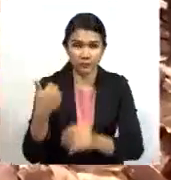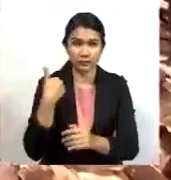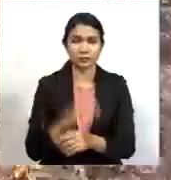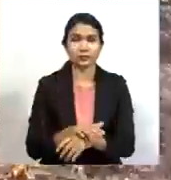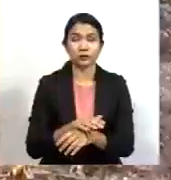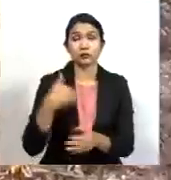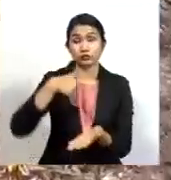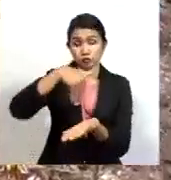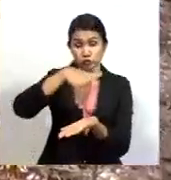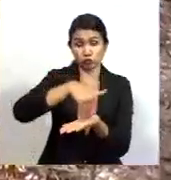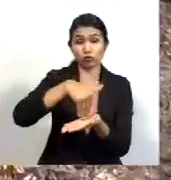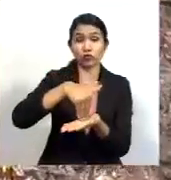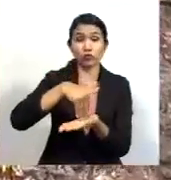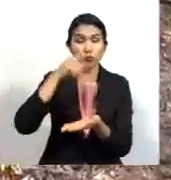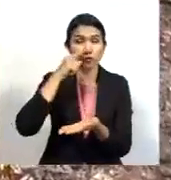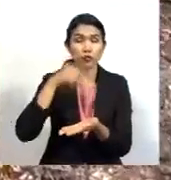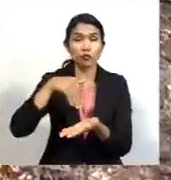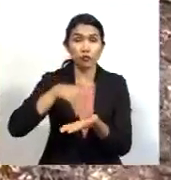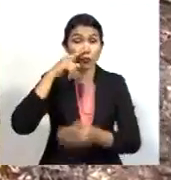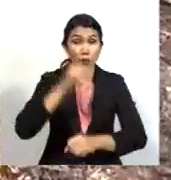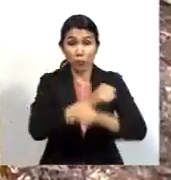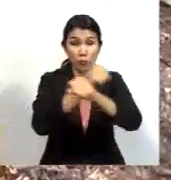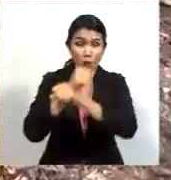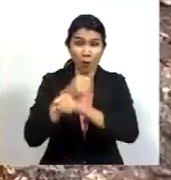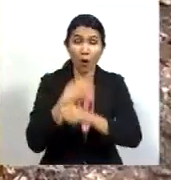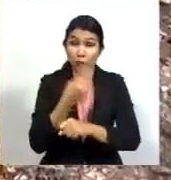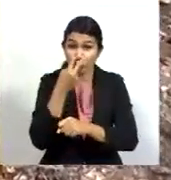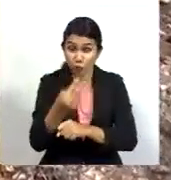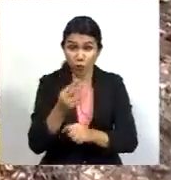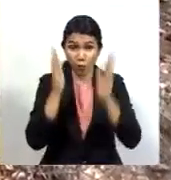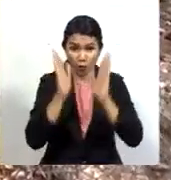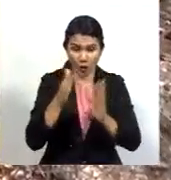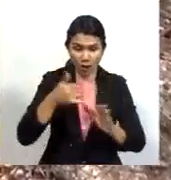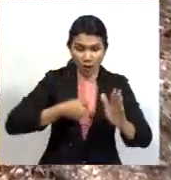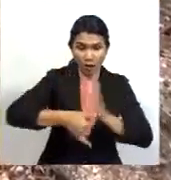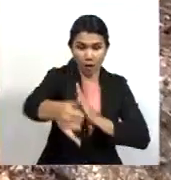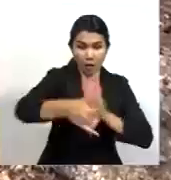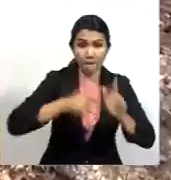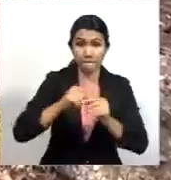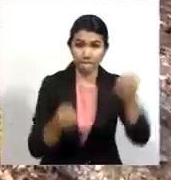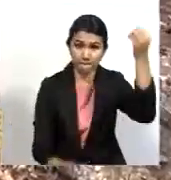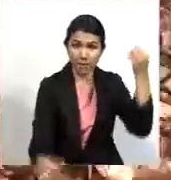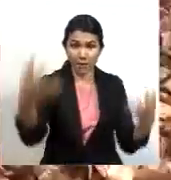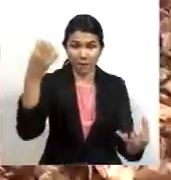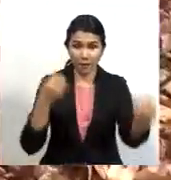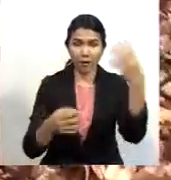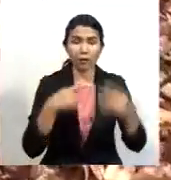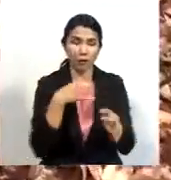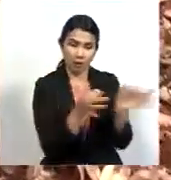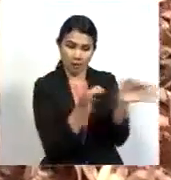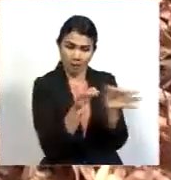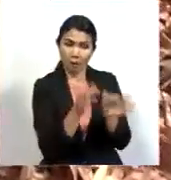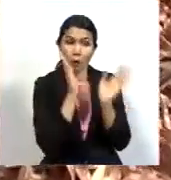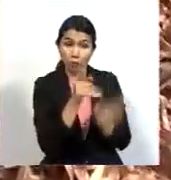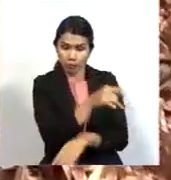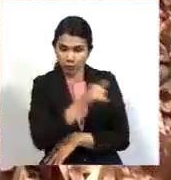การเหตุการณ์อำเภอสูงเม่นจังหวัดแพร่นะครับทำการตรวจคัดกรองคนเข้าออกป่าเพื่อสร้างความเข้าใจแก่คนที่เข้าไปในป่